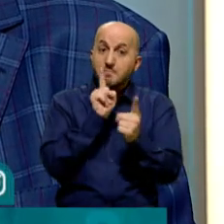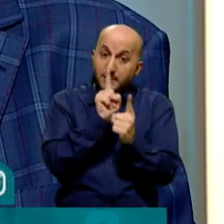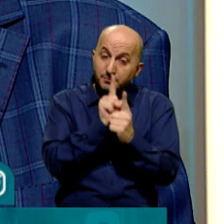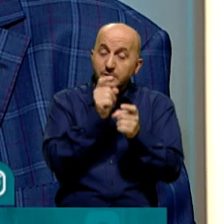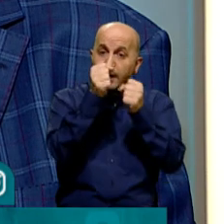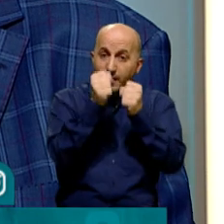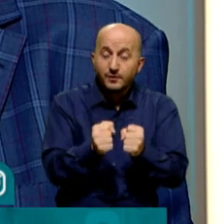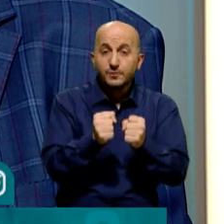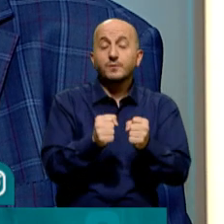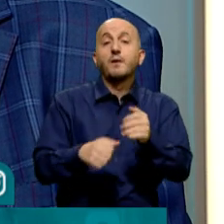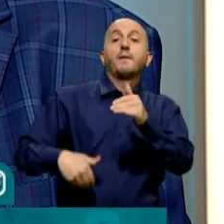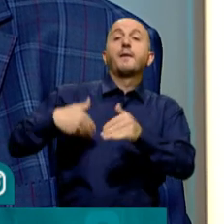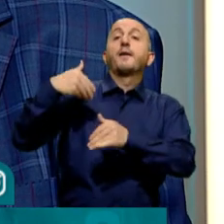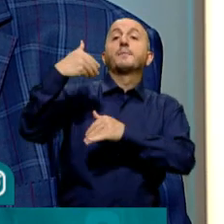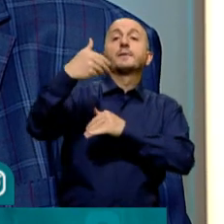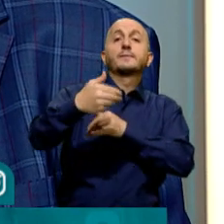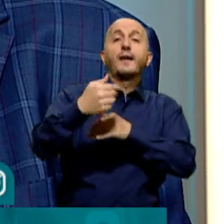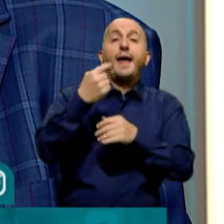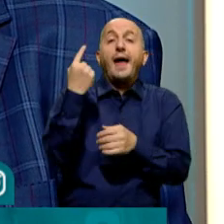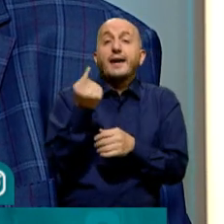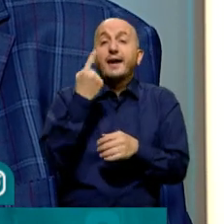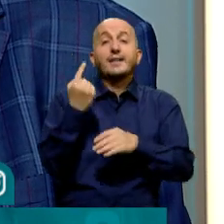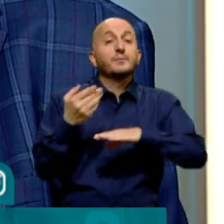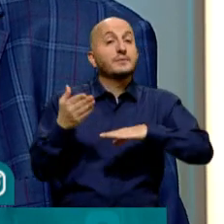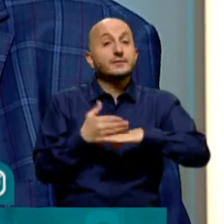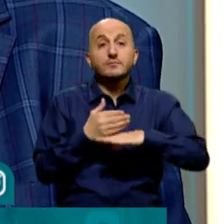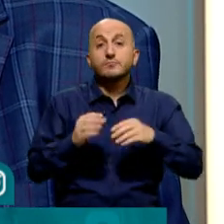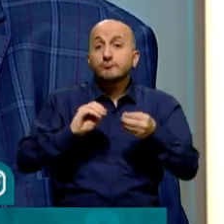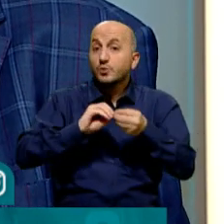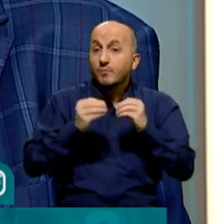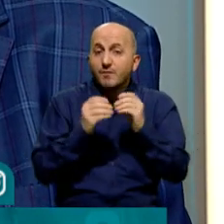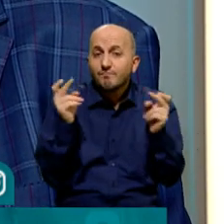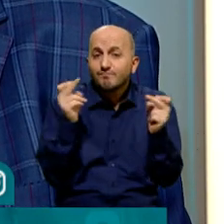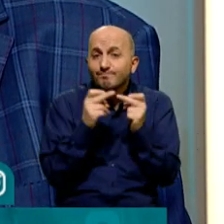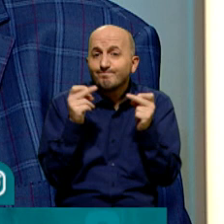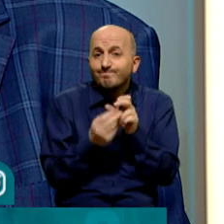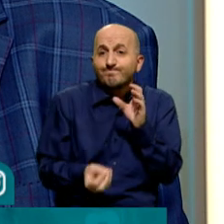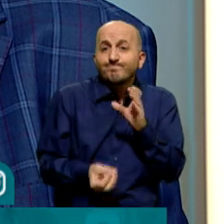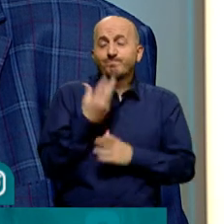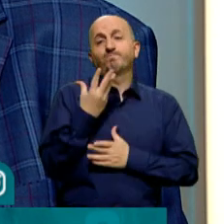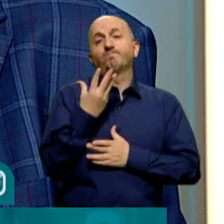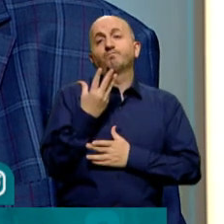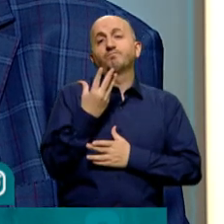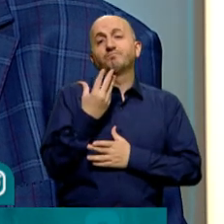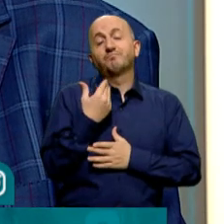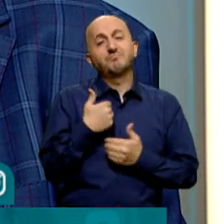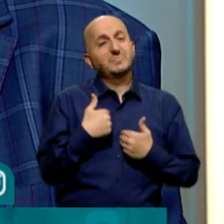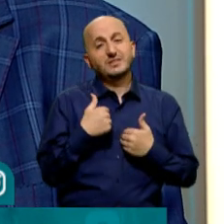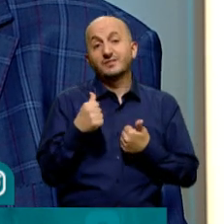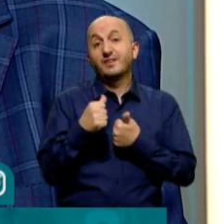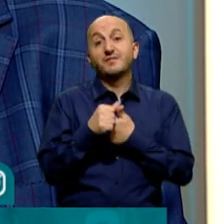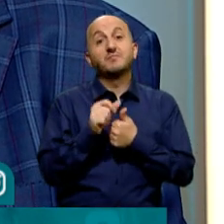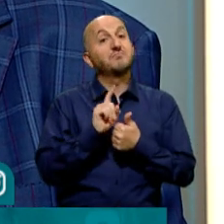kalıyorlar. Akabinde herhangi bir nedenle bir anlaşmazlık çıkıyor aralarında ve biz bu işi